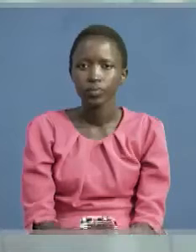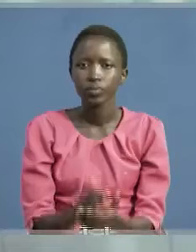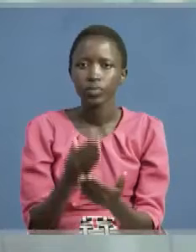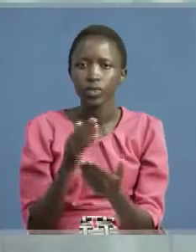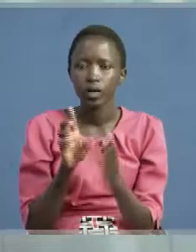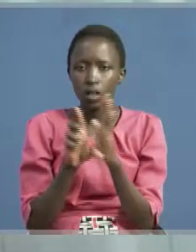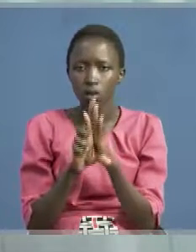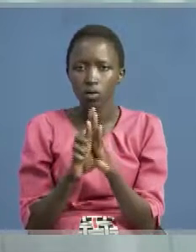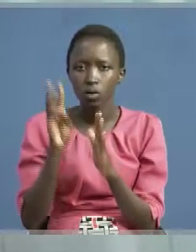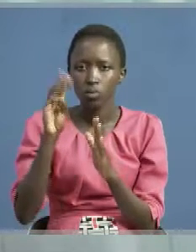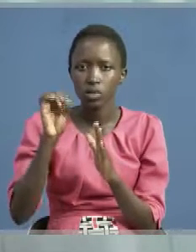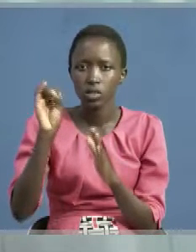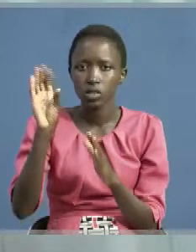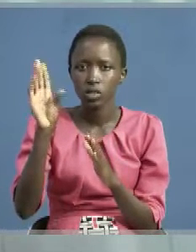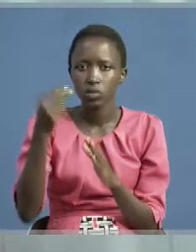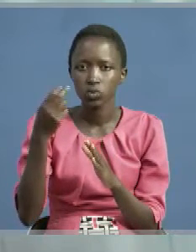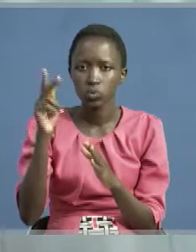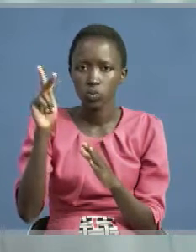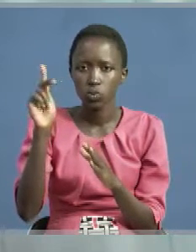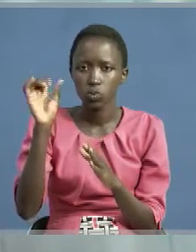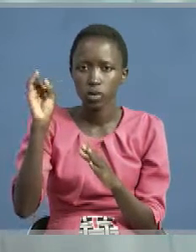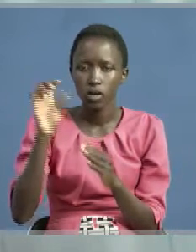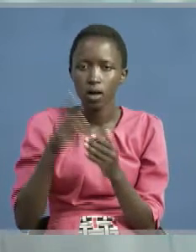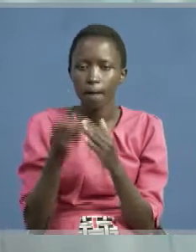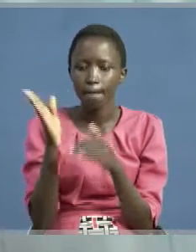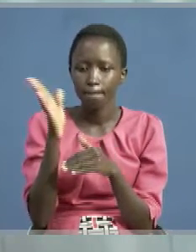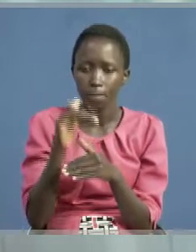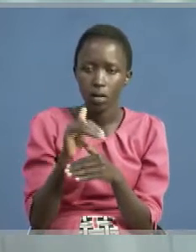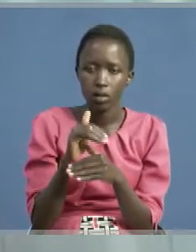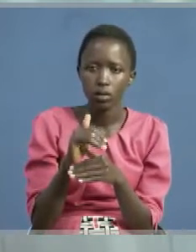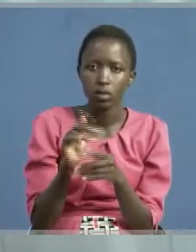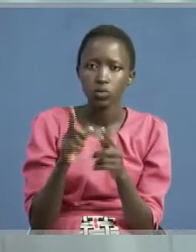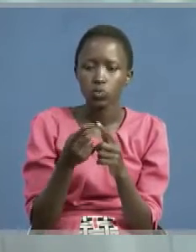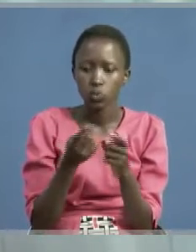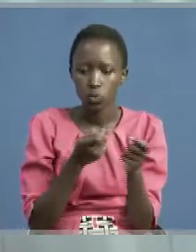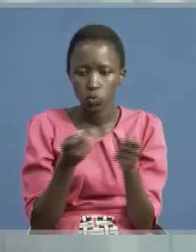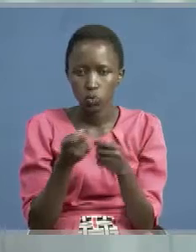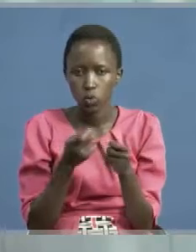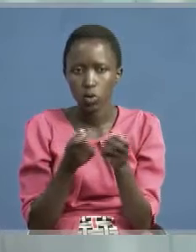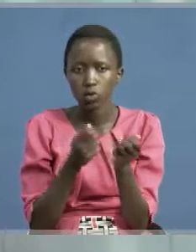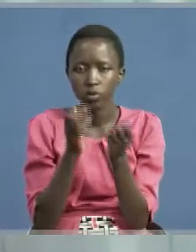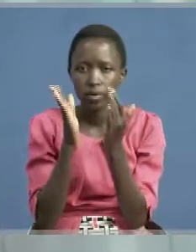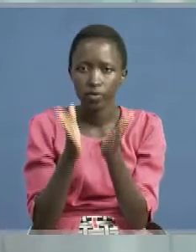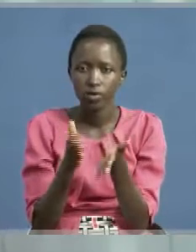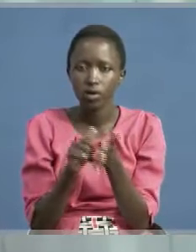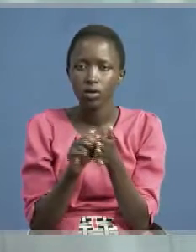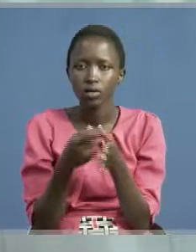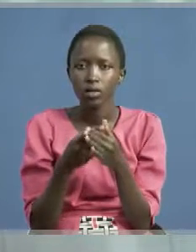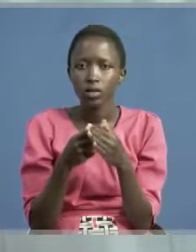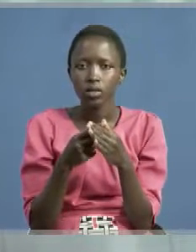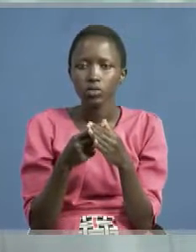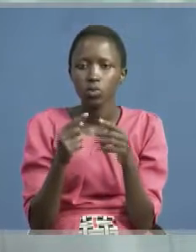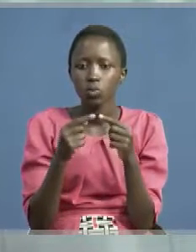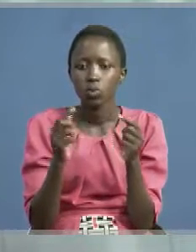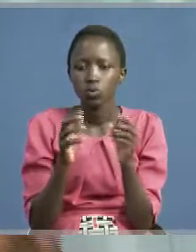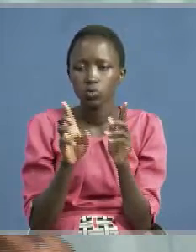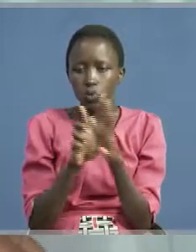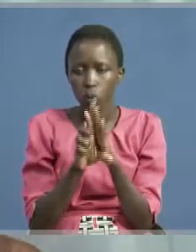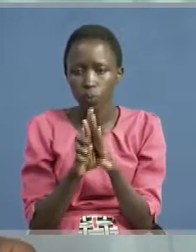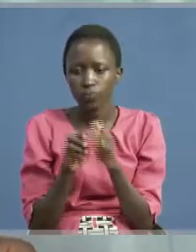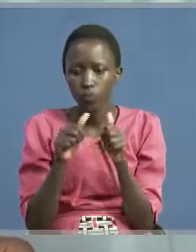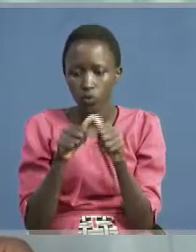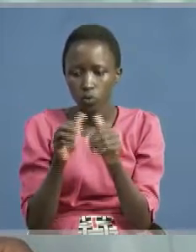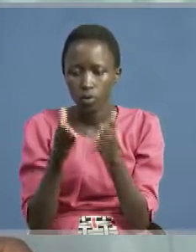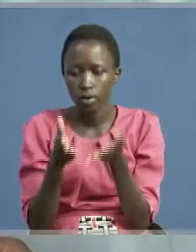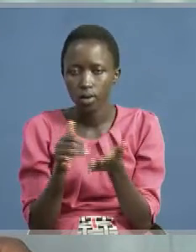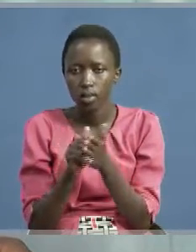Ni sheria za michoki hizo ambazo zinarejea barabarani kuweza kuwakabili madereva ambao watakiuka sheria hizo.